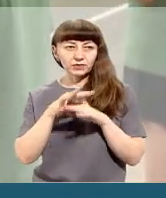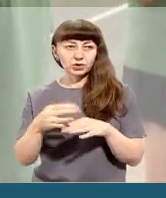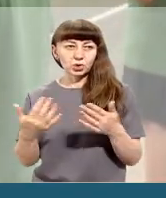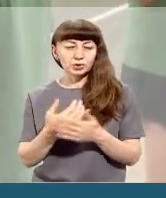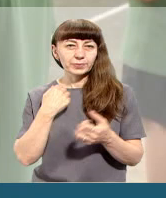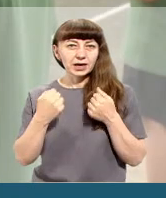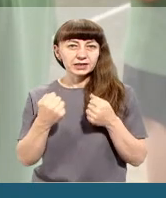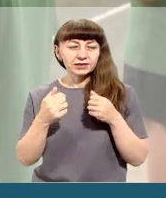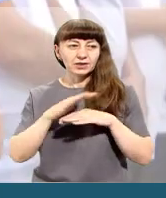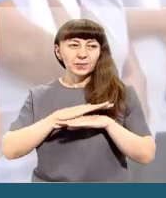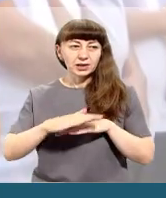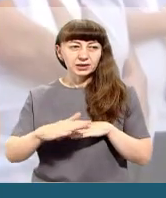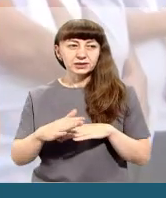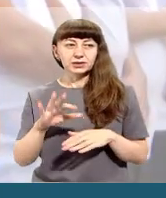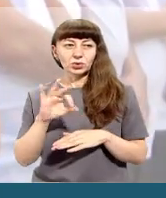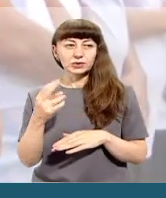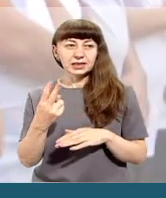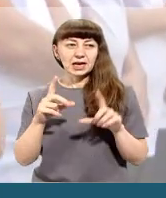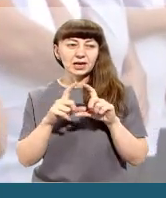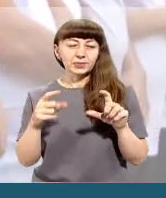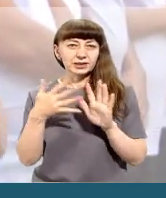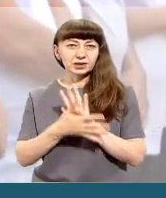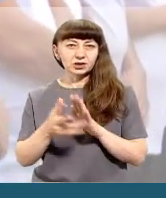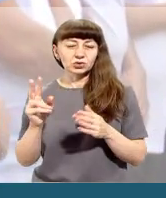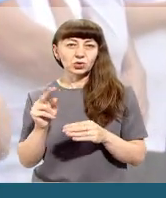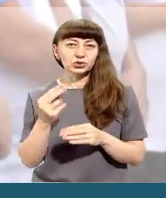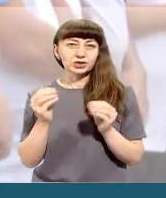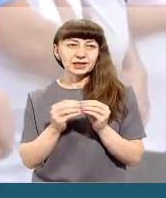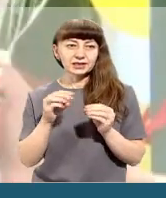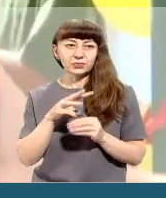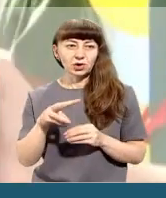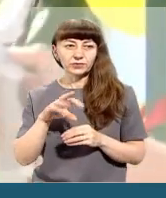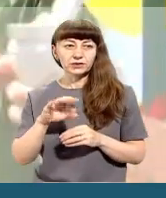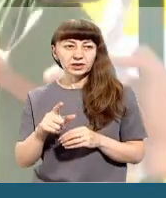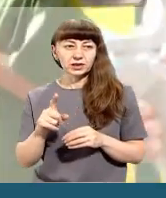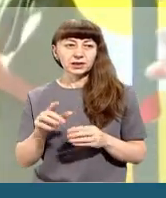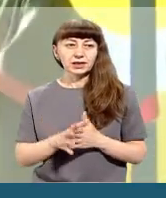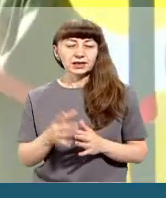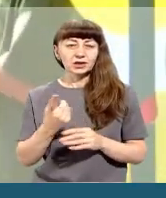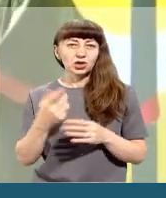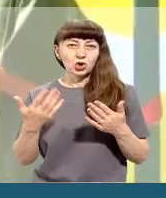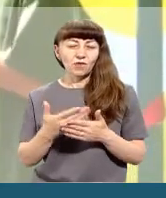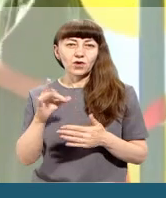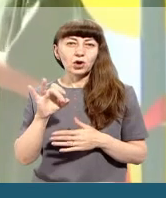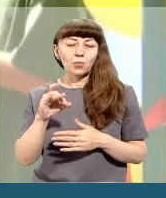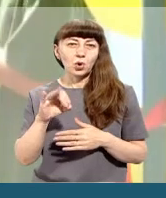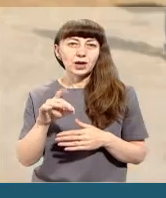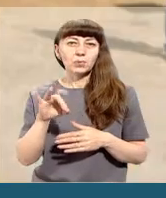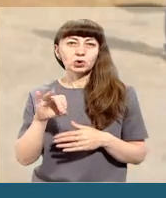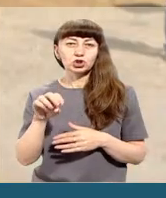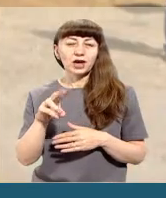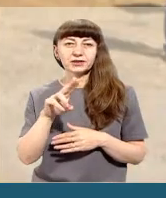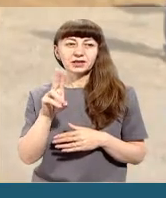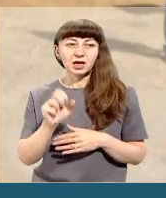новой спортивной площадке. Стоимость социального объекта – 10 миллионов тенге. Символично, что новая волейбольная площадка названа в